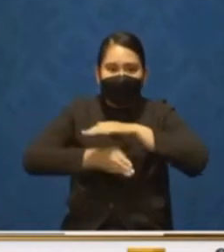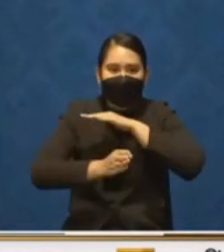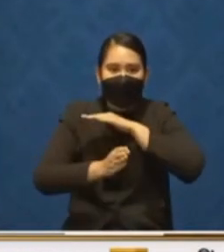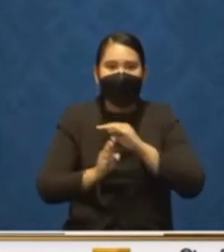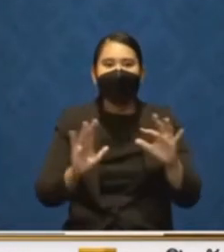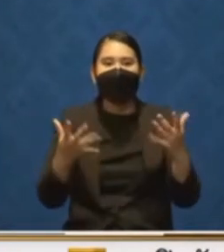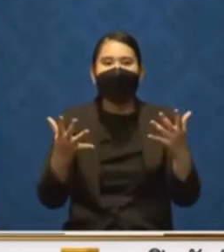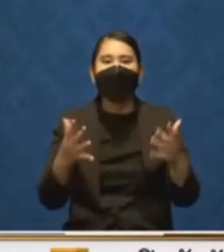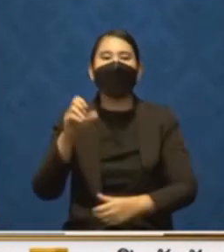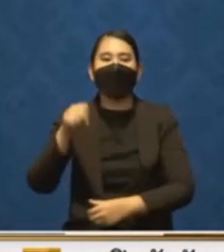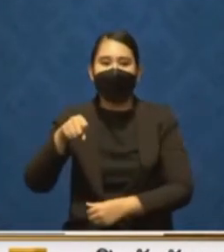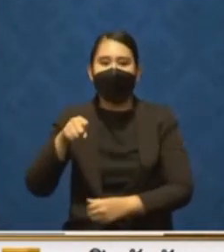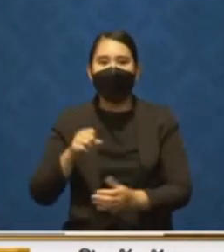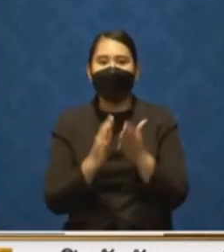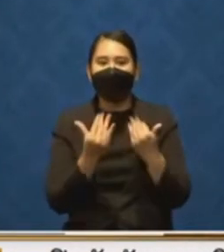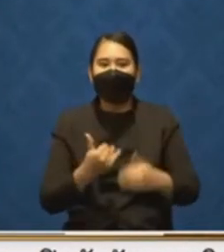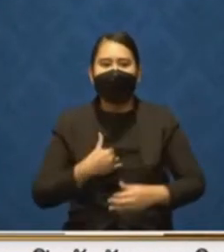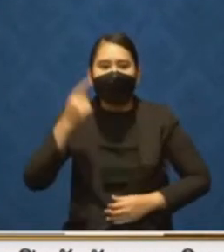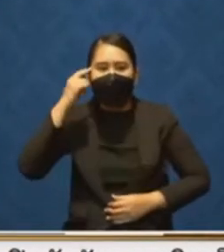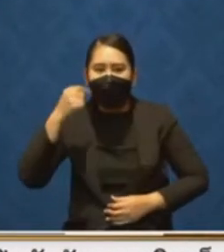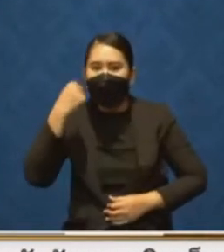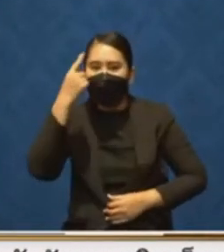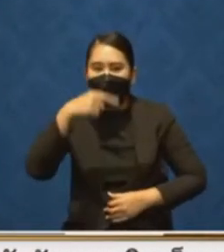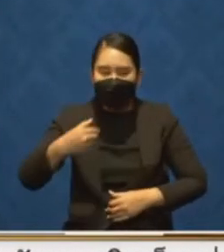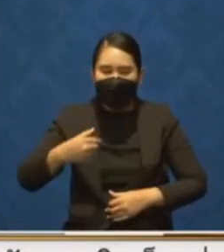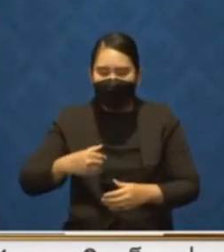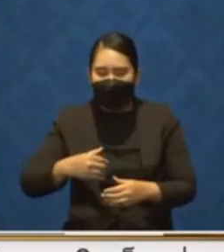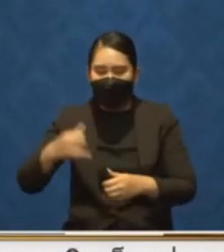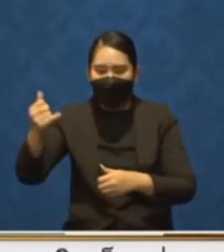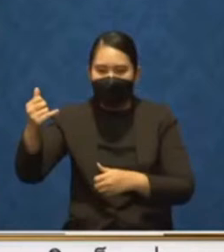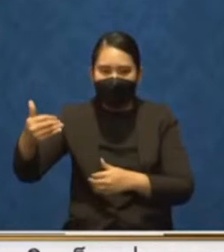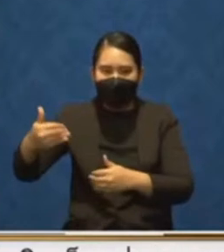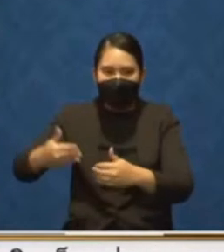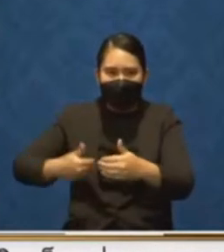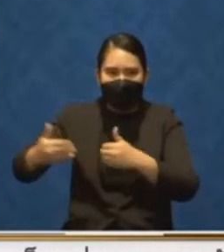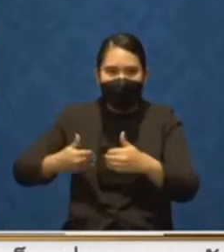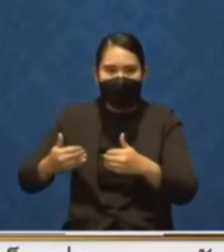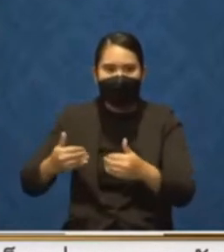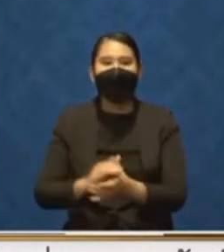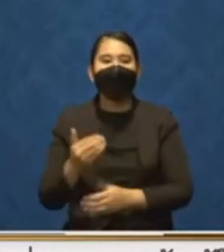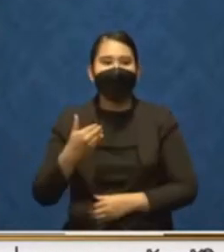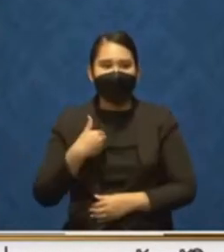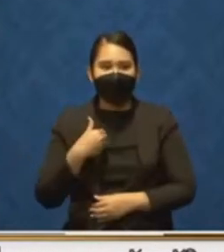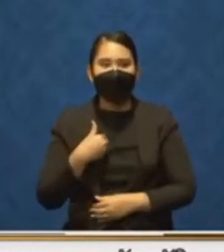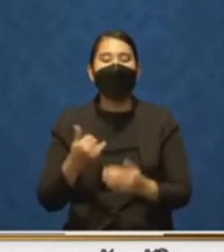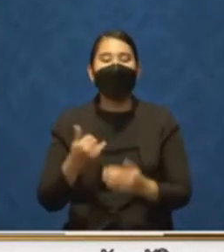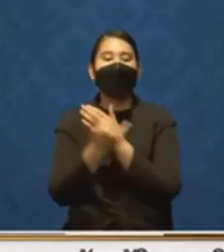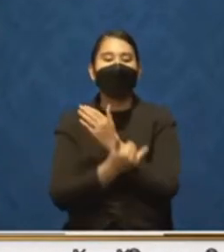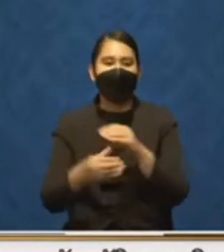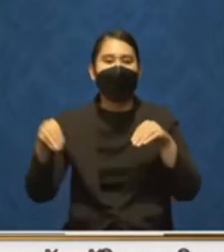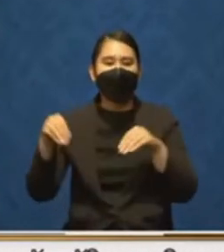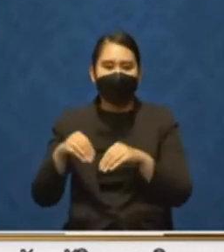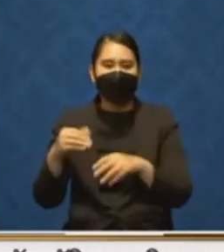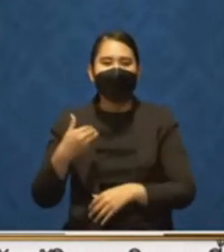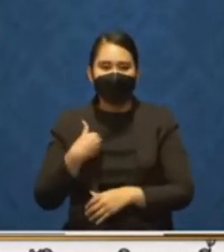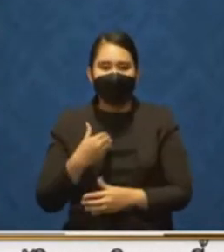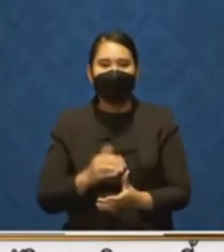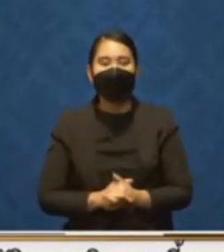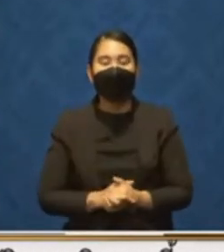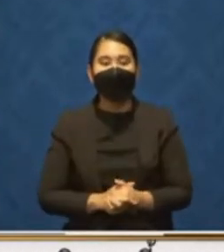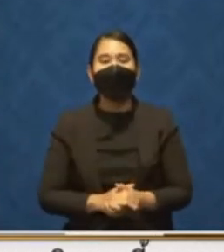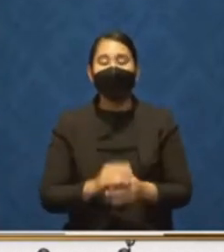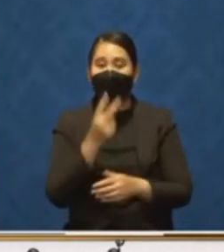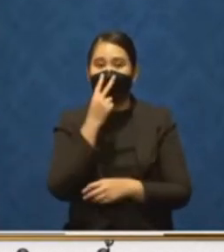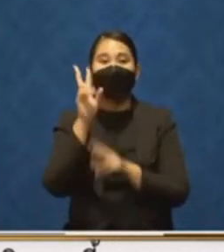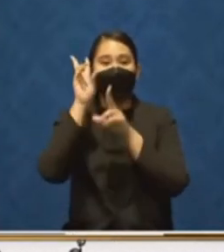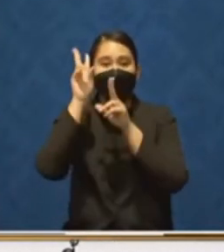แล้ววันนี้ก็เราก็ไม่รู้ใครดำมาแล้วบ้างเพราะบ้านเนี่ยมีประมาณ 50ลำได้ในระยะดีรอบ้านเราเนี่ยนะครับก็ขอให้ติดตามนั้นแล้วกัน